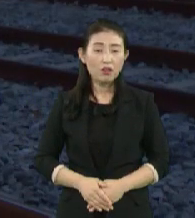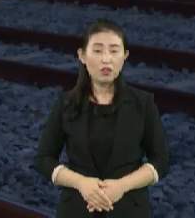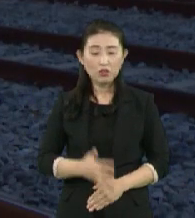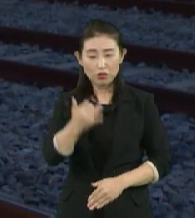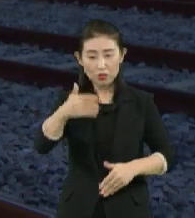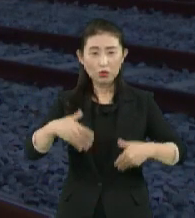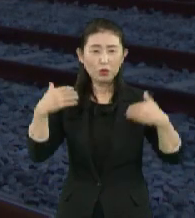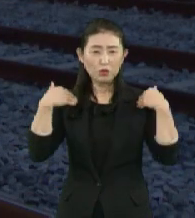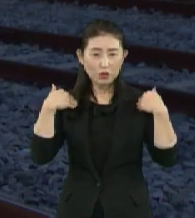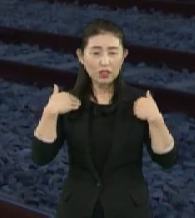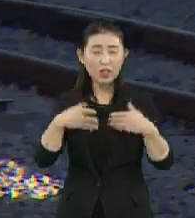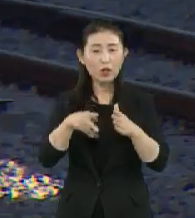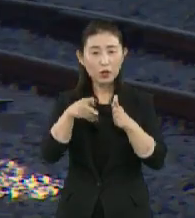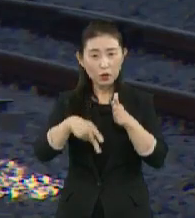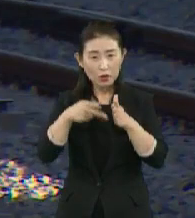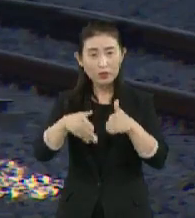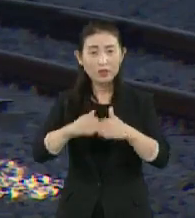충남도에 요청했습니다